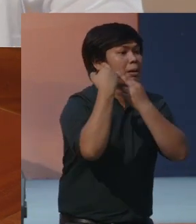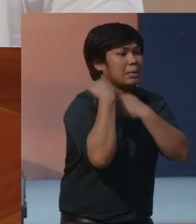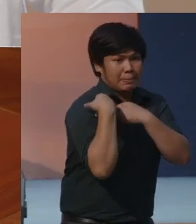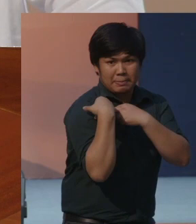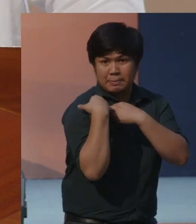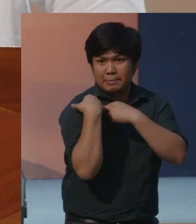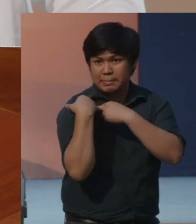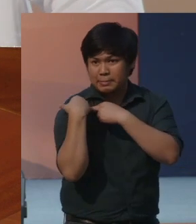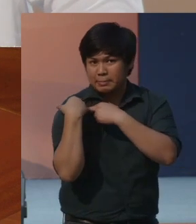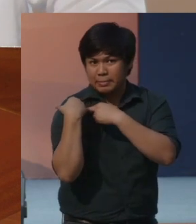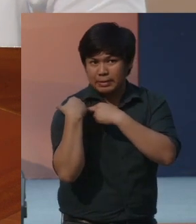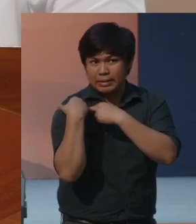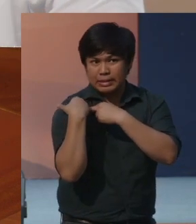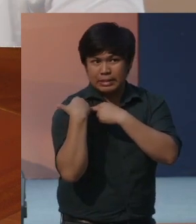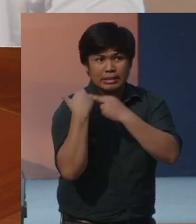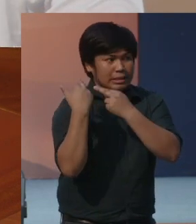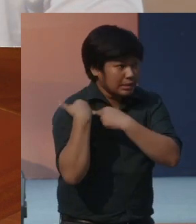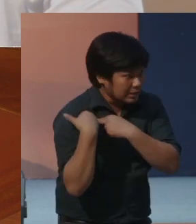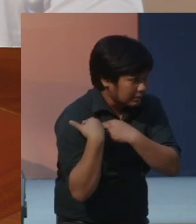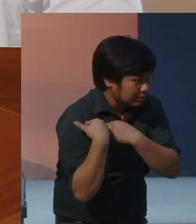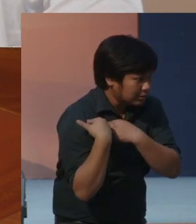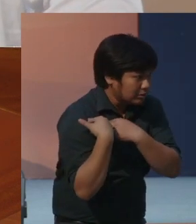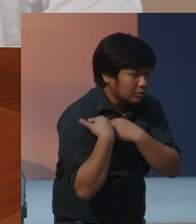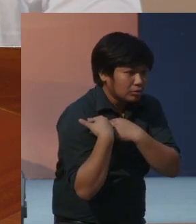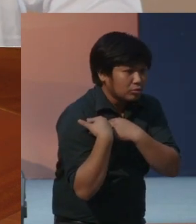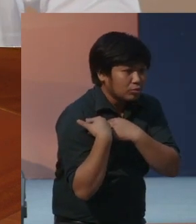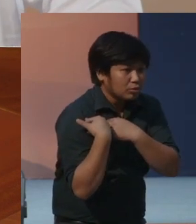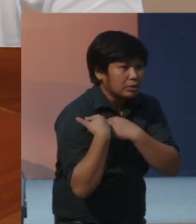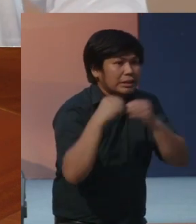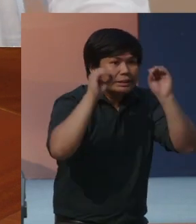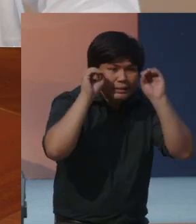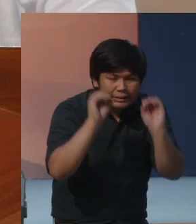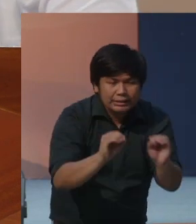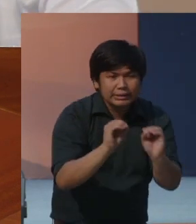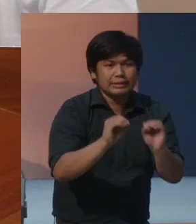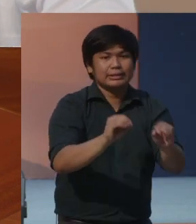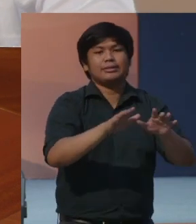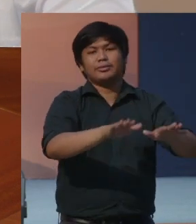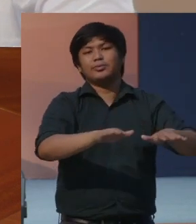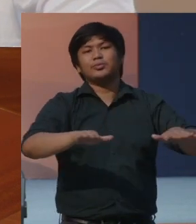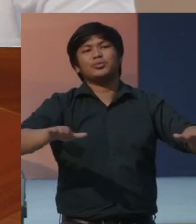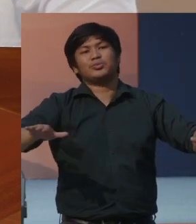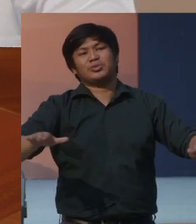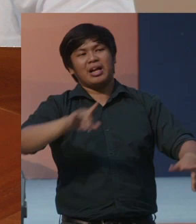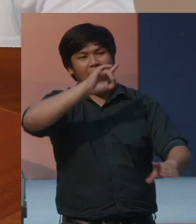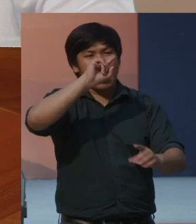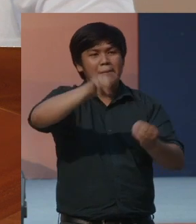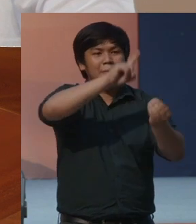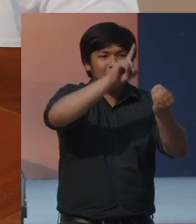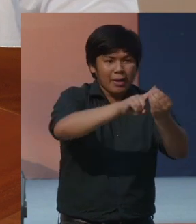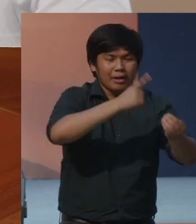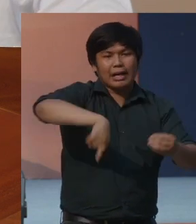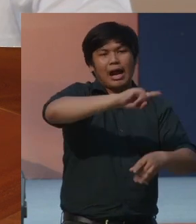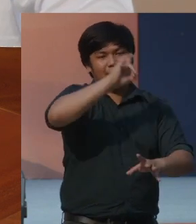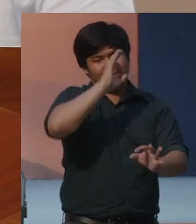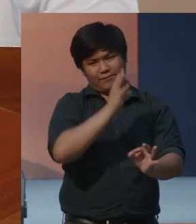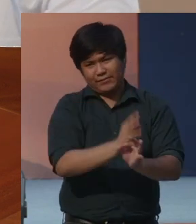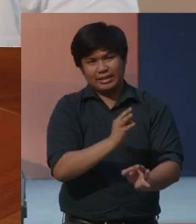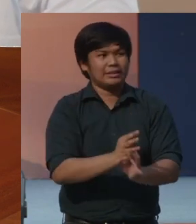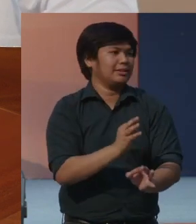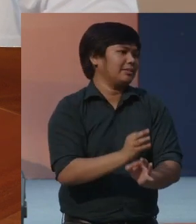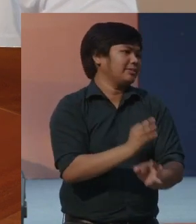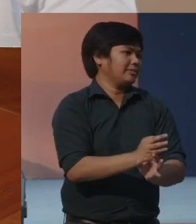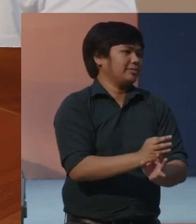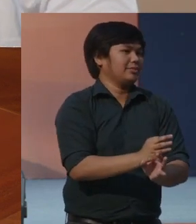mayroong primary responsibility na turuan tungkol sa pananampalataya ang ating mga